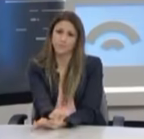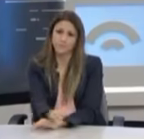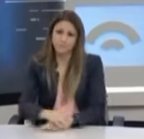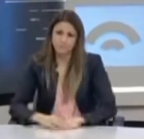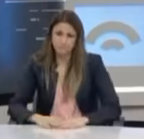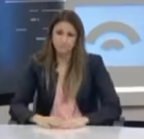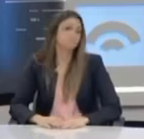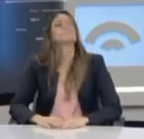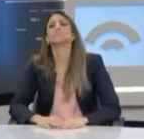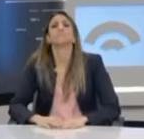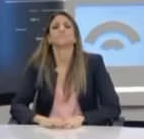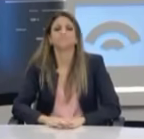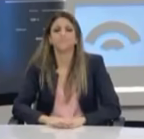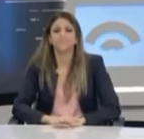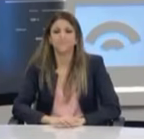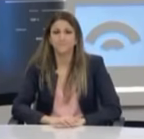Ποτέ δεν διαπραγματευτήκατε.